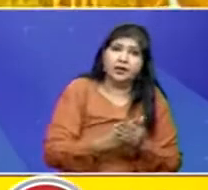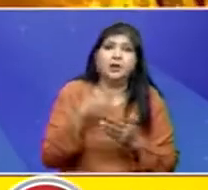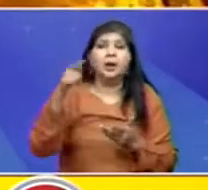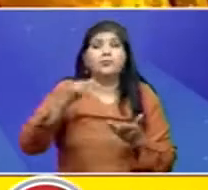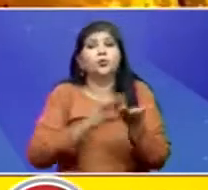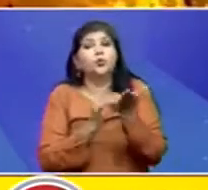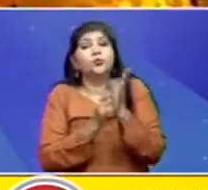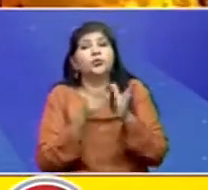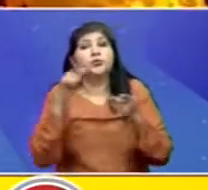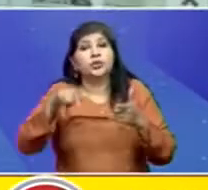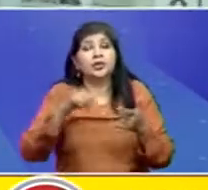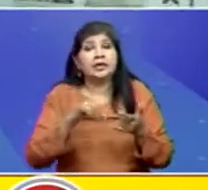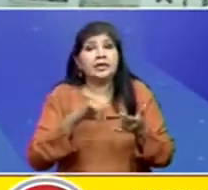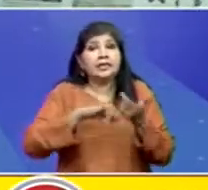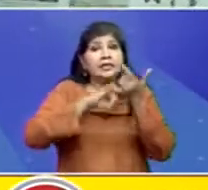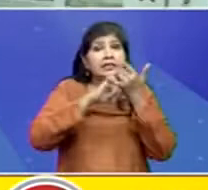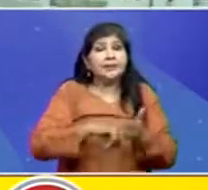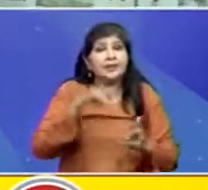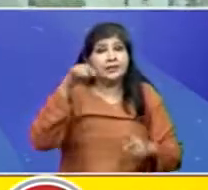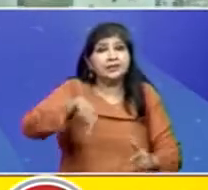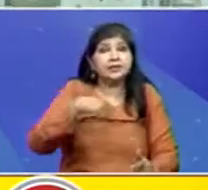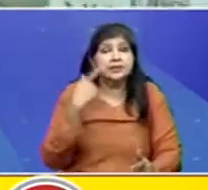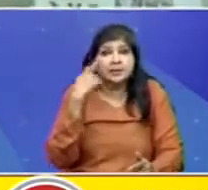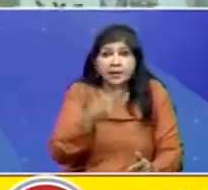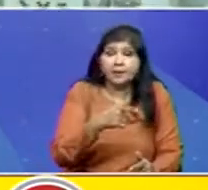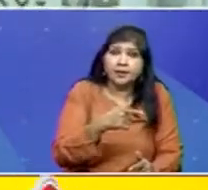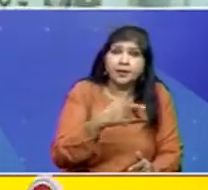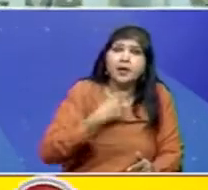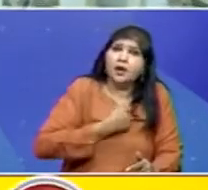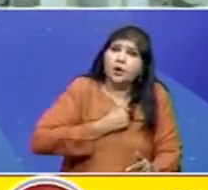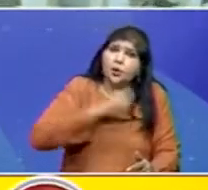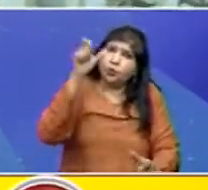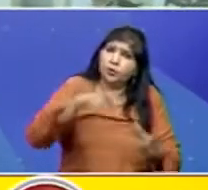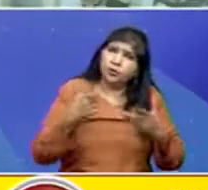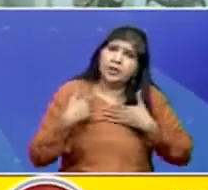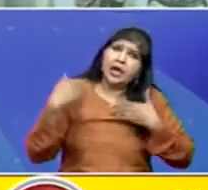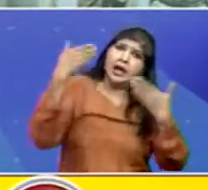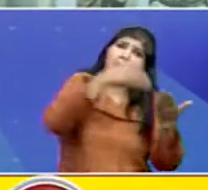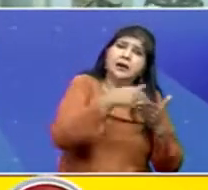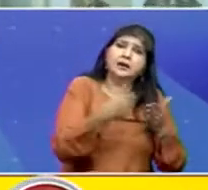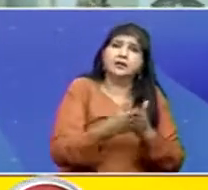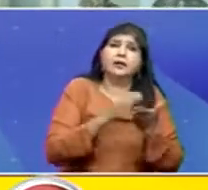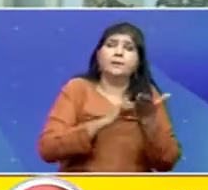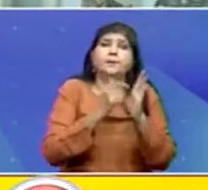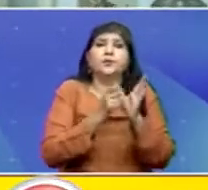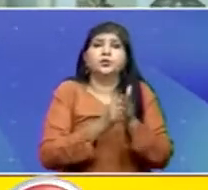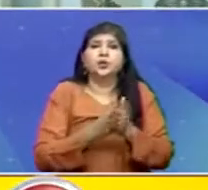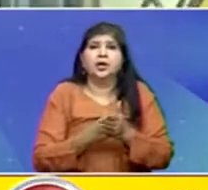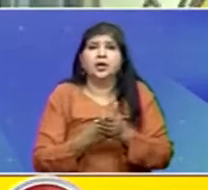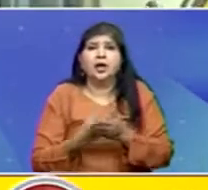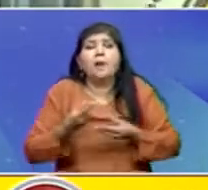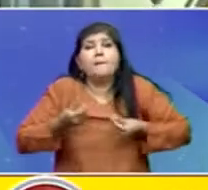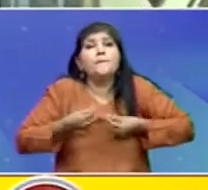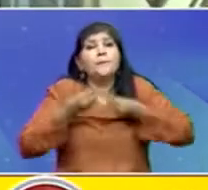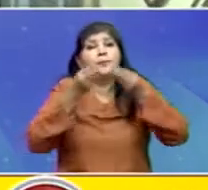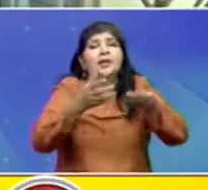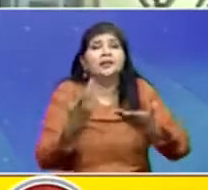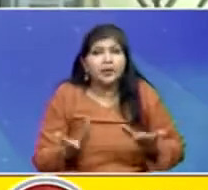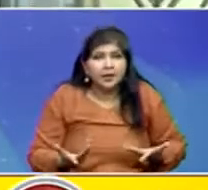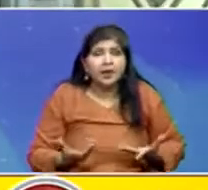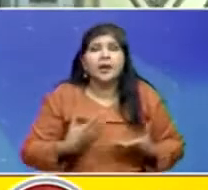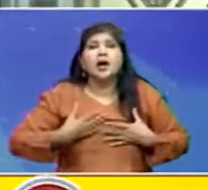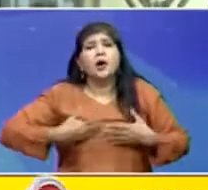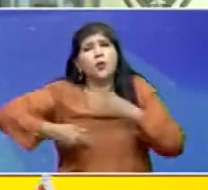मुजियम के महत्व की वज़े से कई लोग खूद आके आगर मुजियम के लिए काफी दान भी कर रहे हैं